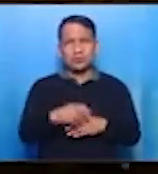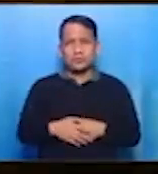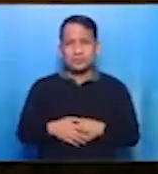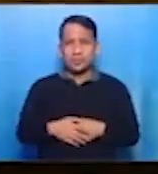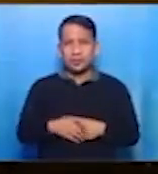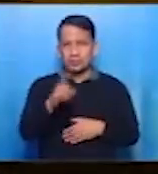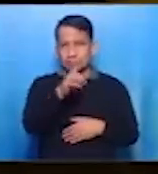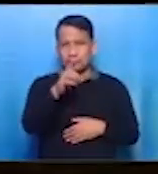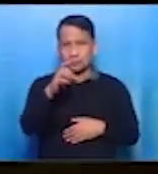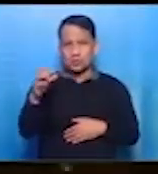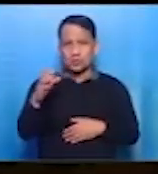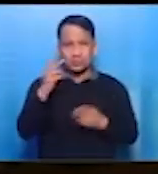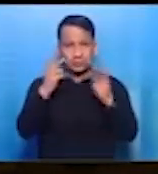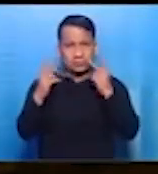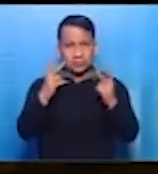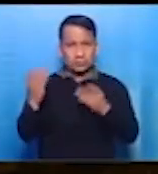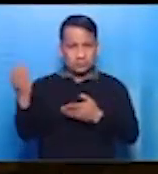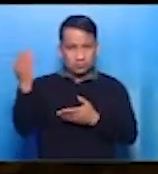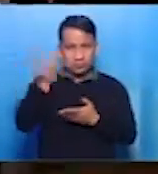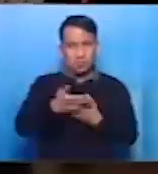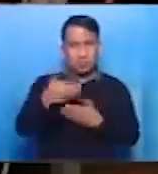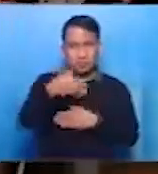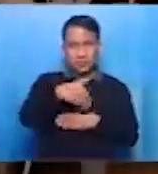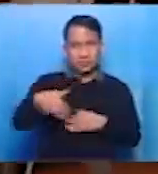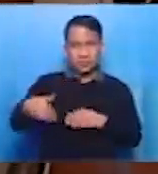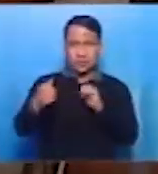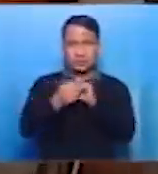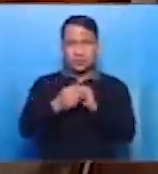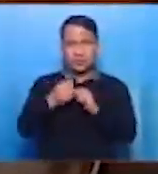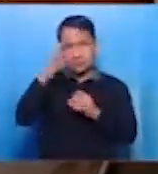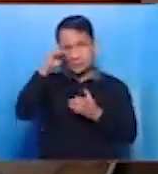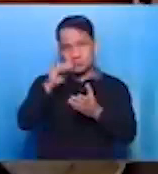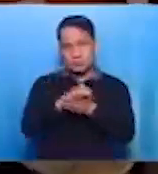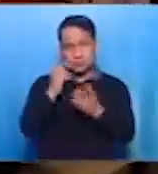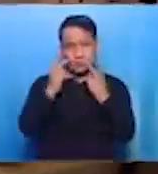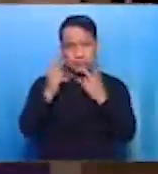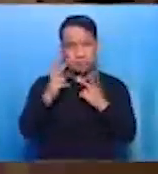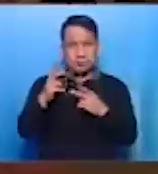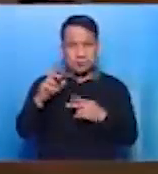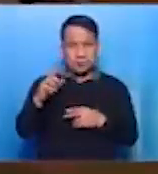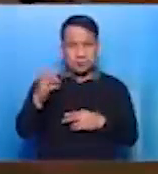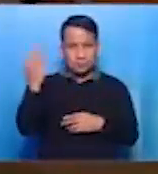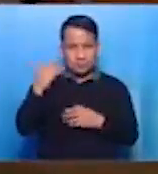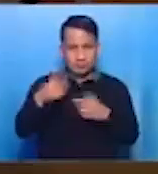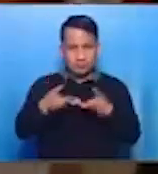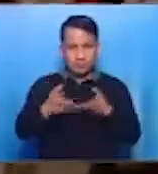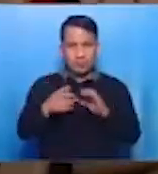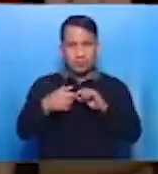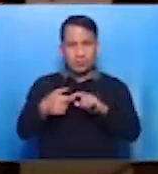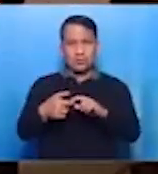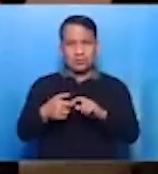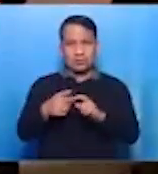Nasa 100 pa lang kasi ang mga dumating na bakasyonista kagabi. Kabilang dyan ang mag-asawang ito na dumayo agad sa galera ng alisin ang requirement